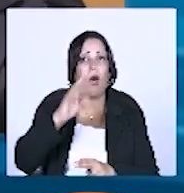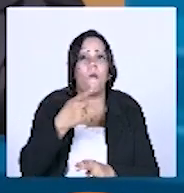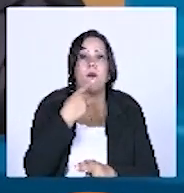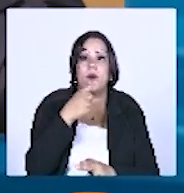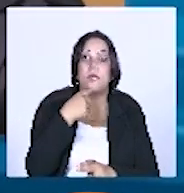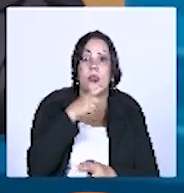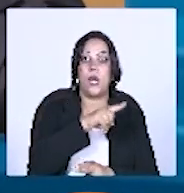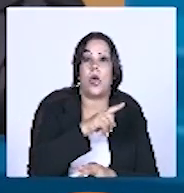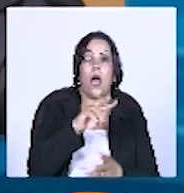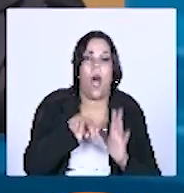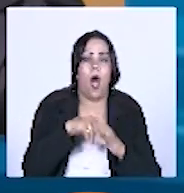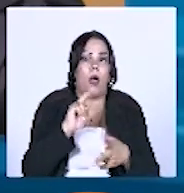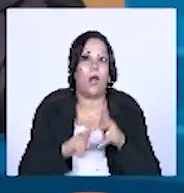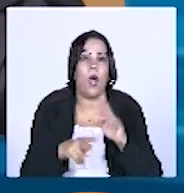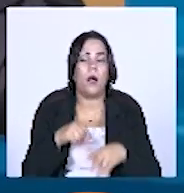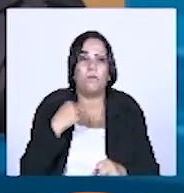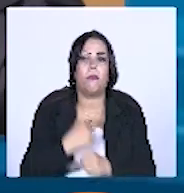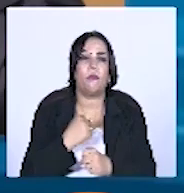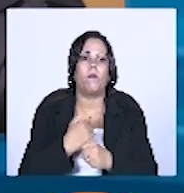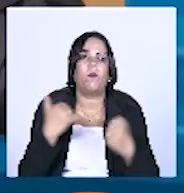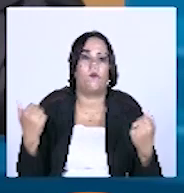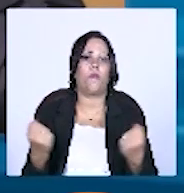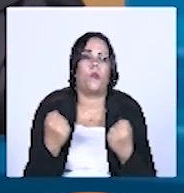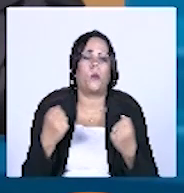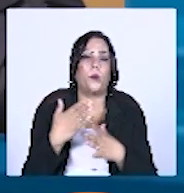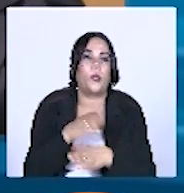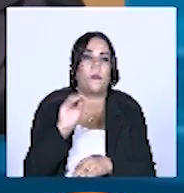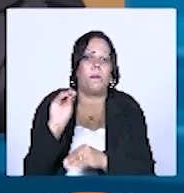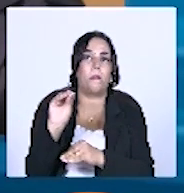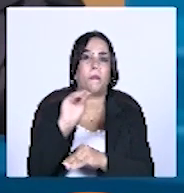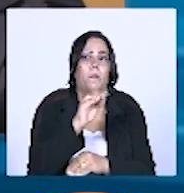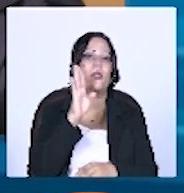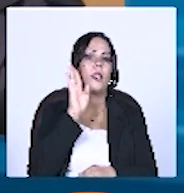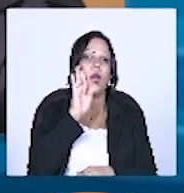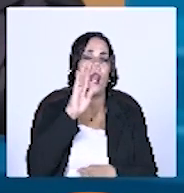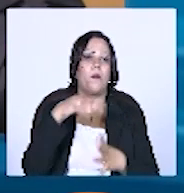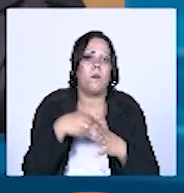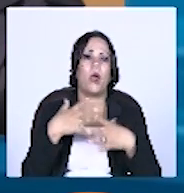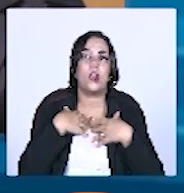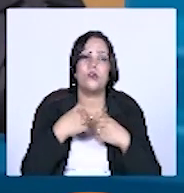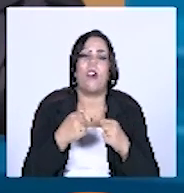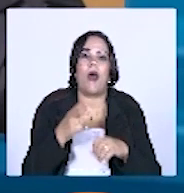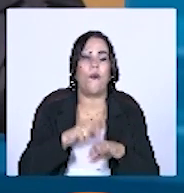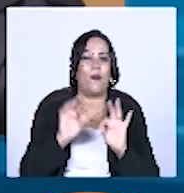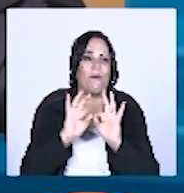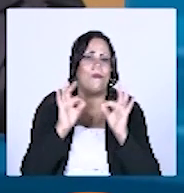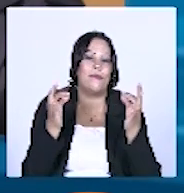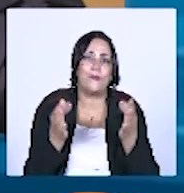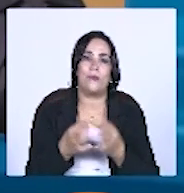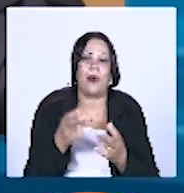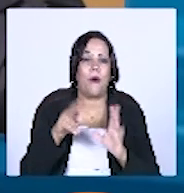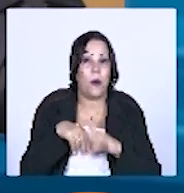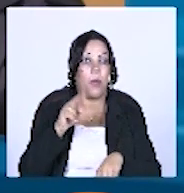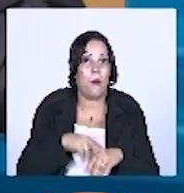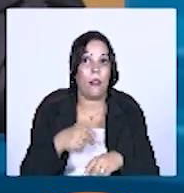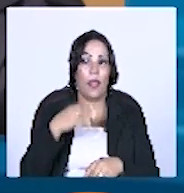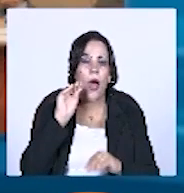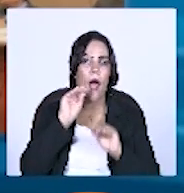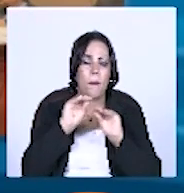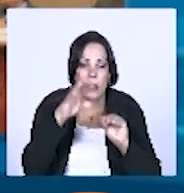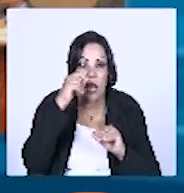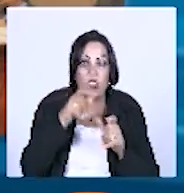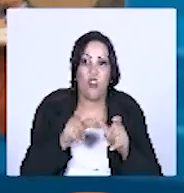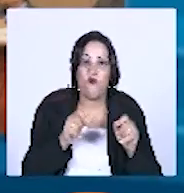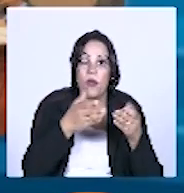الجماعات دي بتلعب دور كبير جدا التوعيه في مجالات الصحه وفي مجالات الاسره وفي مجالات التعامل مع الاوبئه وفي مجالات ايضا